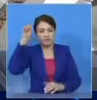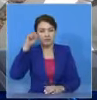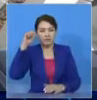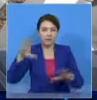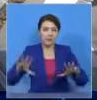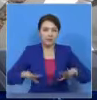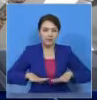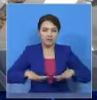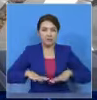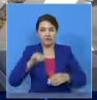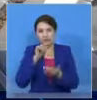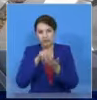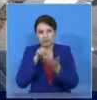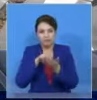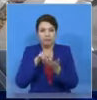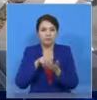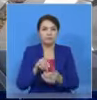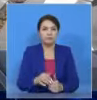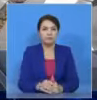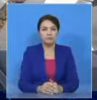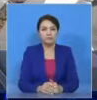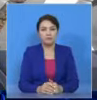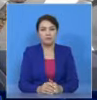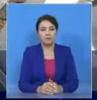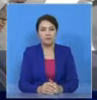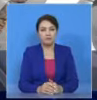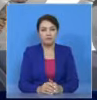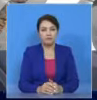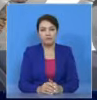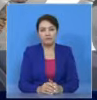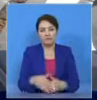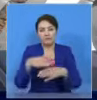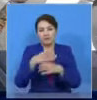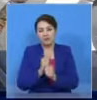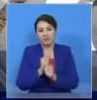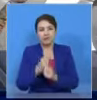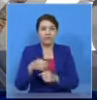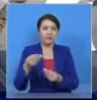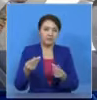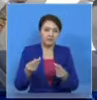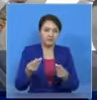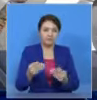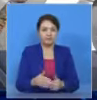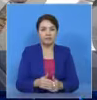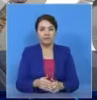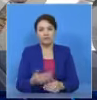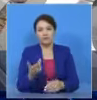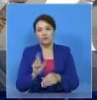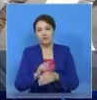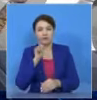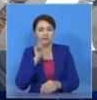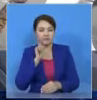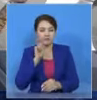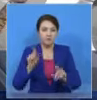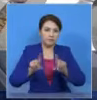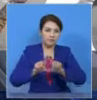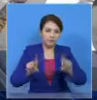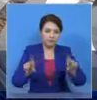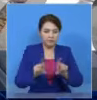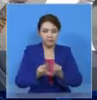куры по одним лично скажем по-прежнему цену в очень комфортных условиях